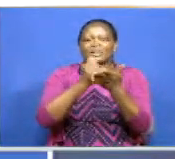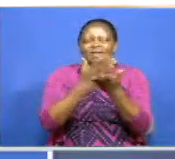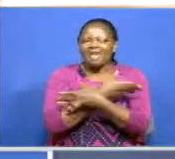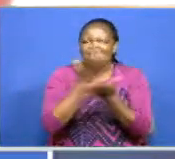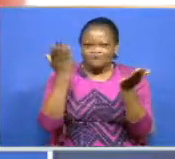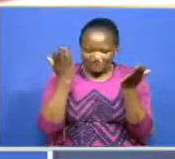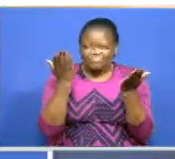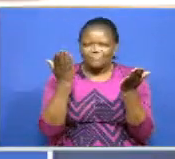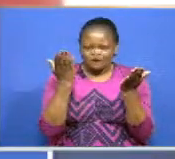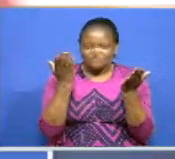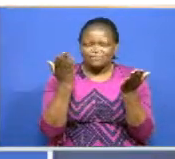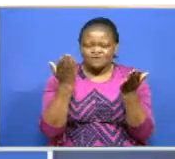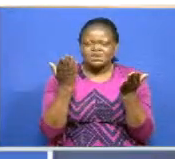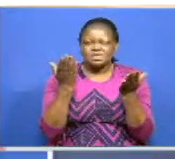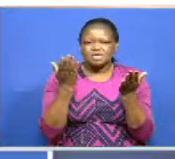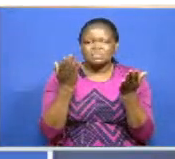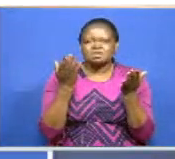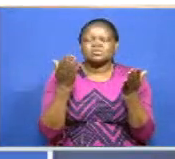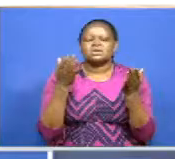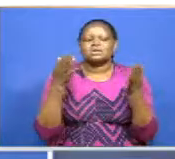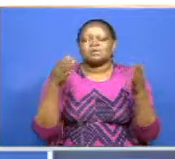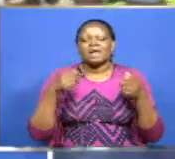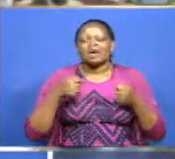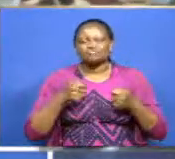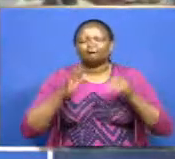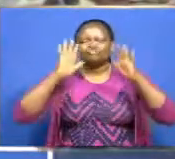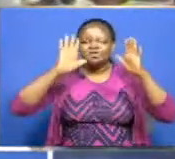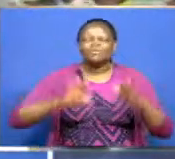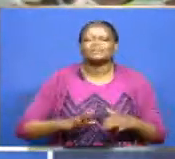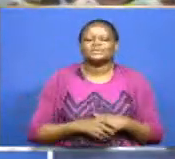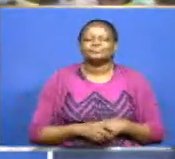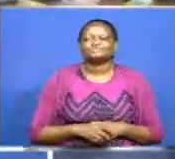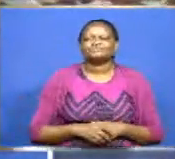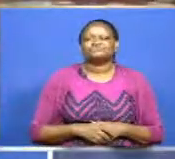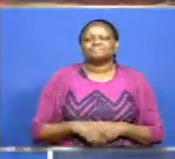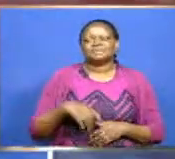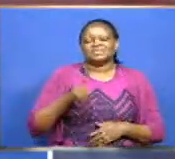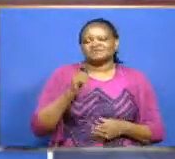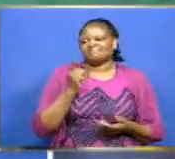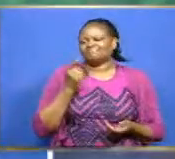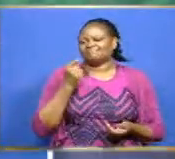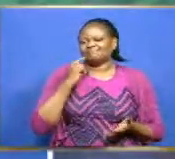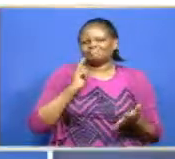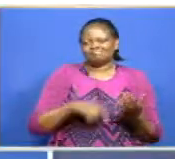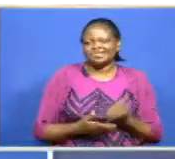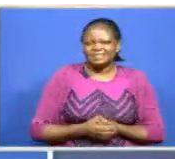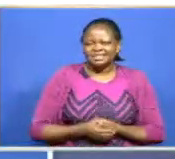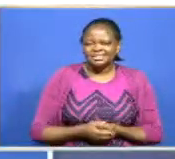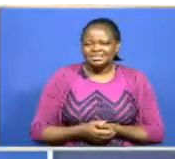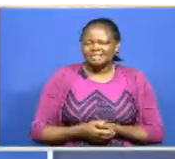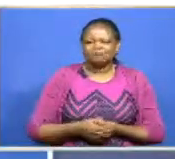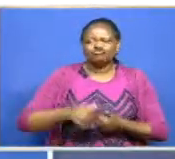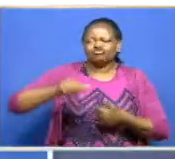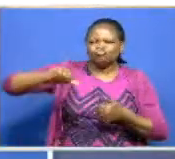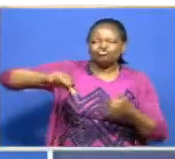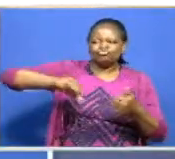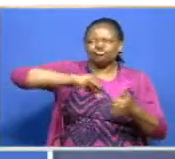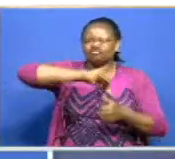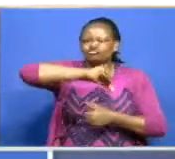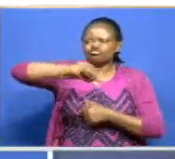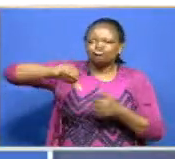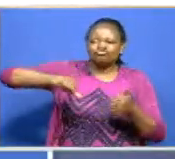every hustle counts. Ruto pia alipuuzilia mbali wito wa kuzungusha kiti cha urais miongoni mwa